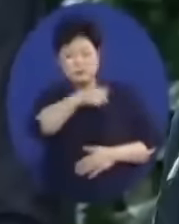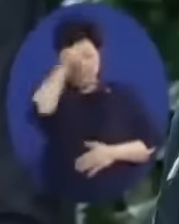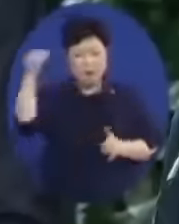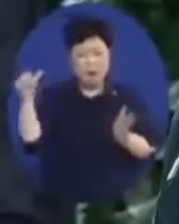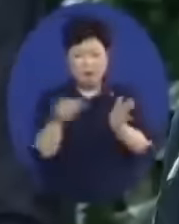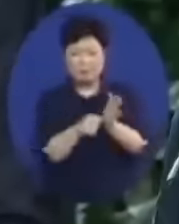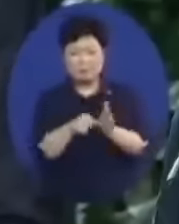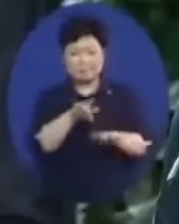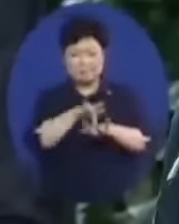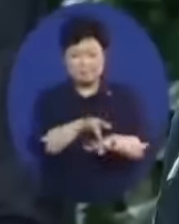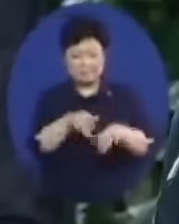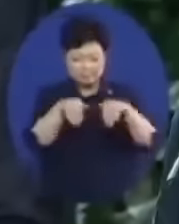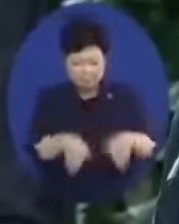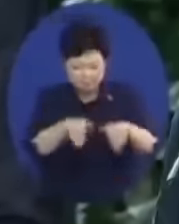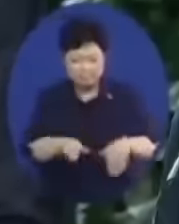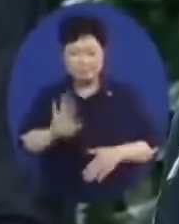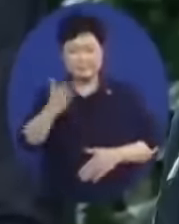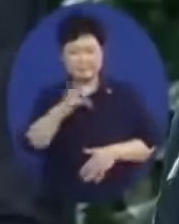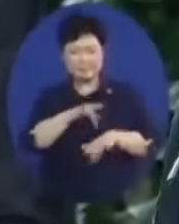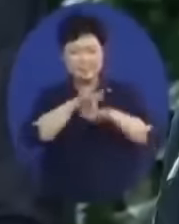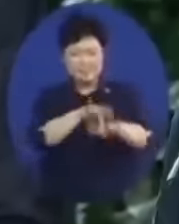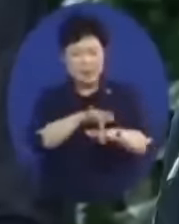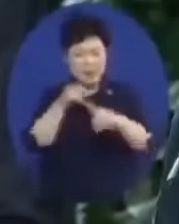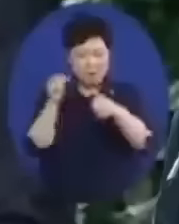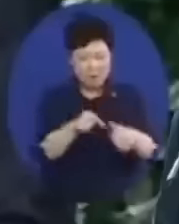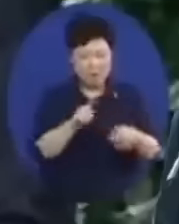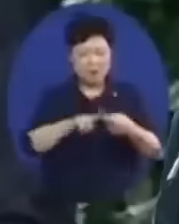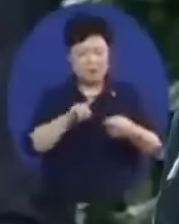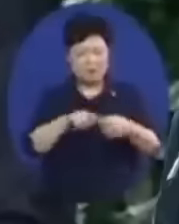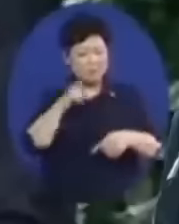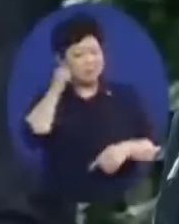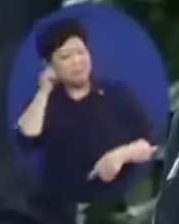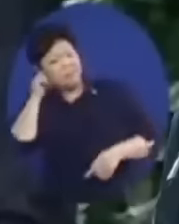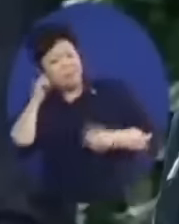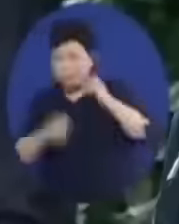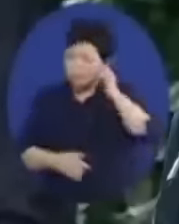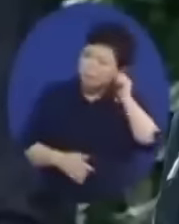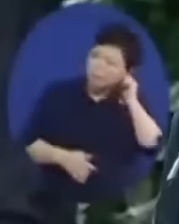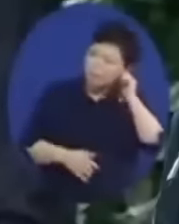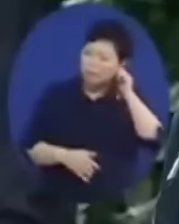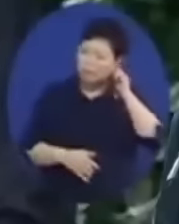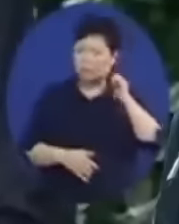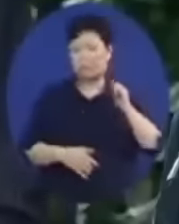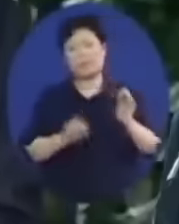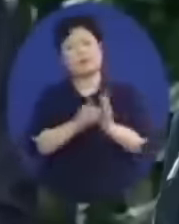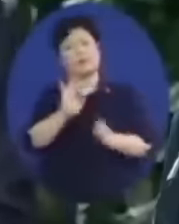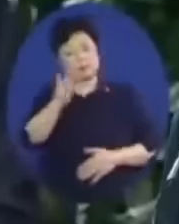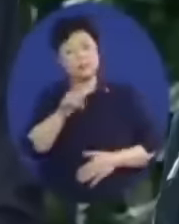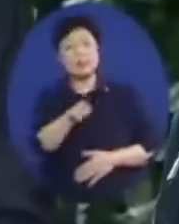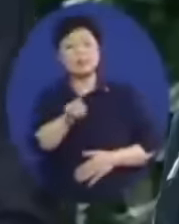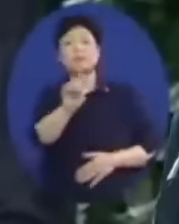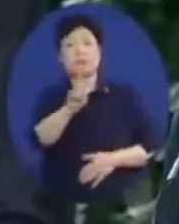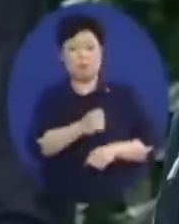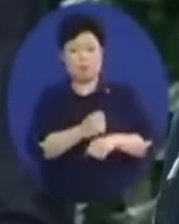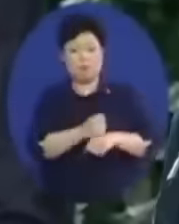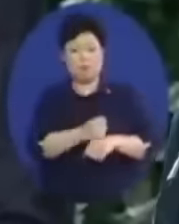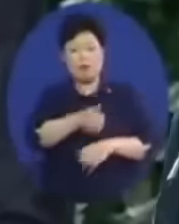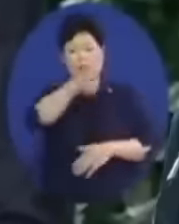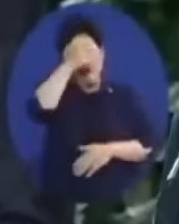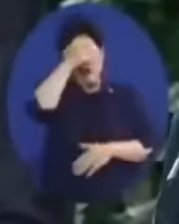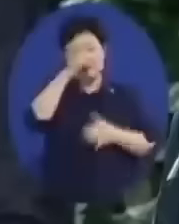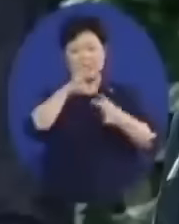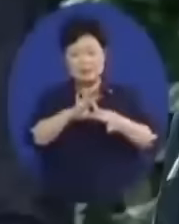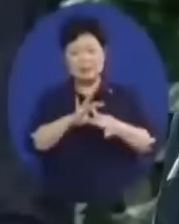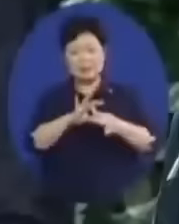평생의 사탄의 종이 되어 마귀가 시키는 대로 따라 할 수밖에 없게 된 것입니다. 이것이 바로